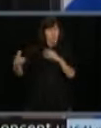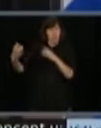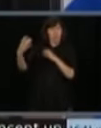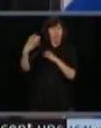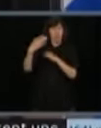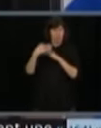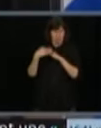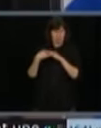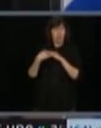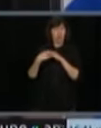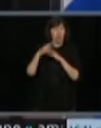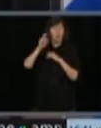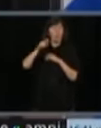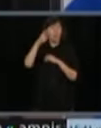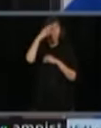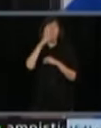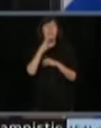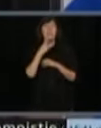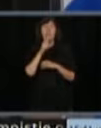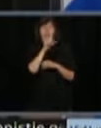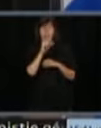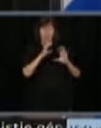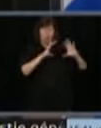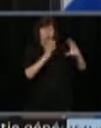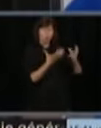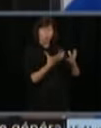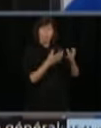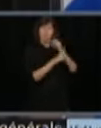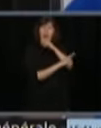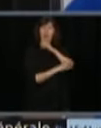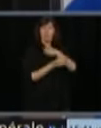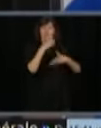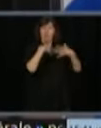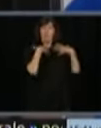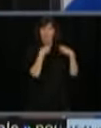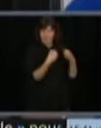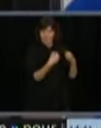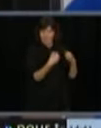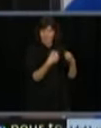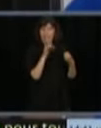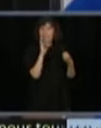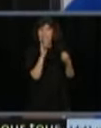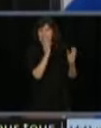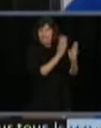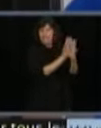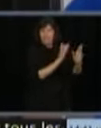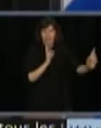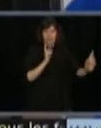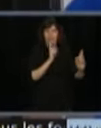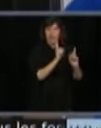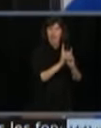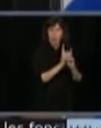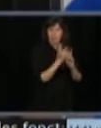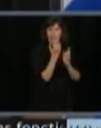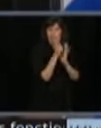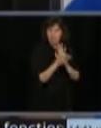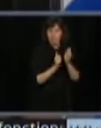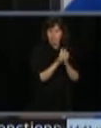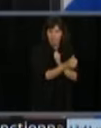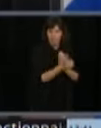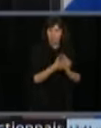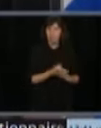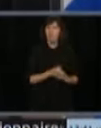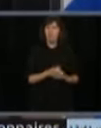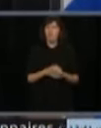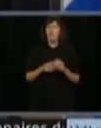soignants qui sont en contact direct avec des patients. Avec des discussions avec les autres parties, est-ce que c'est une possibilité? On va les écouter, on va faire le débat. Et pourquoi